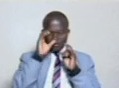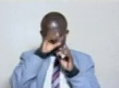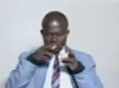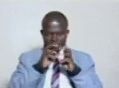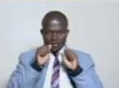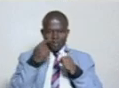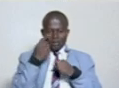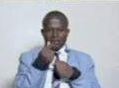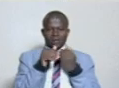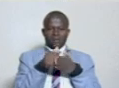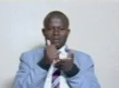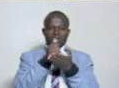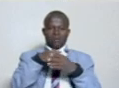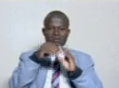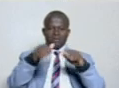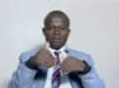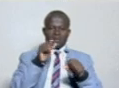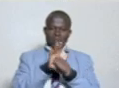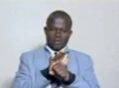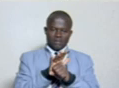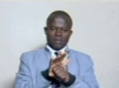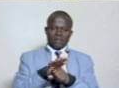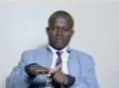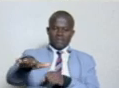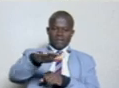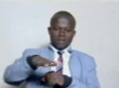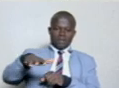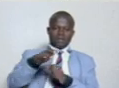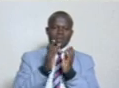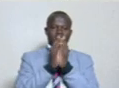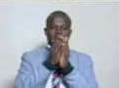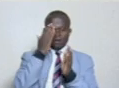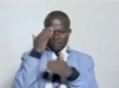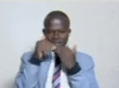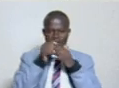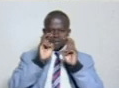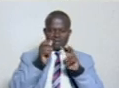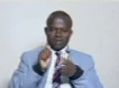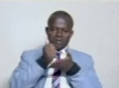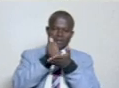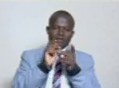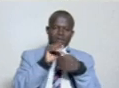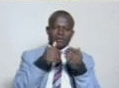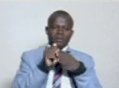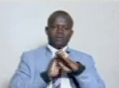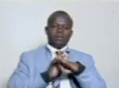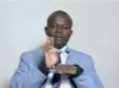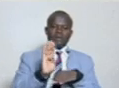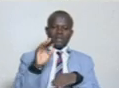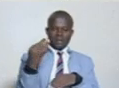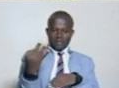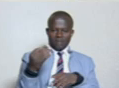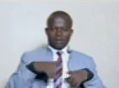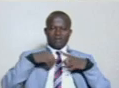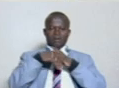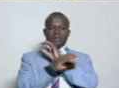haboneka amafaranga azafasha mu buhinzi by'umwihariko mu kibaya cya Rusizi kugira ngo afashe abaturage basaga miliyari 3 batuye